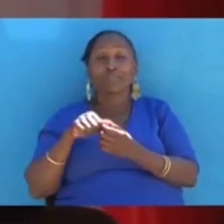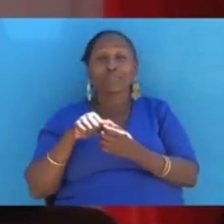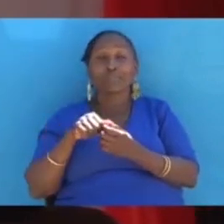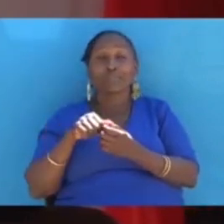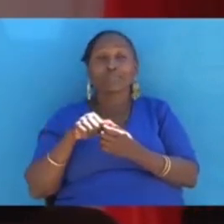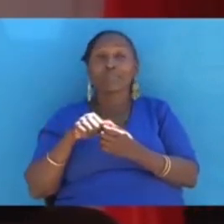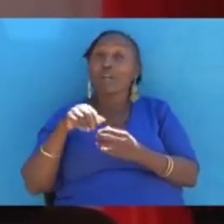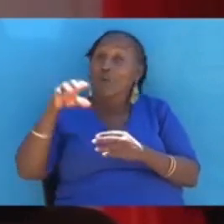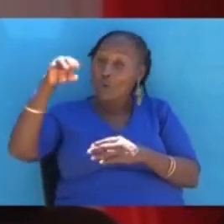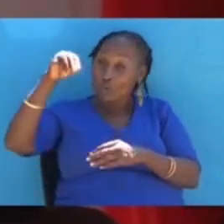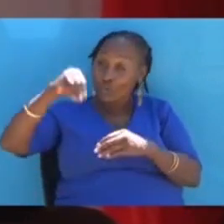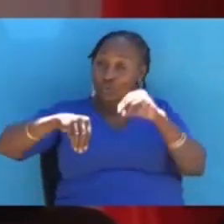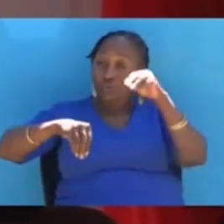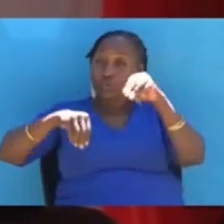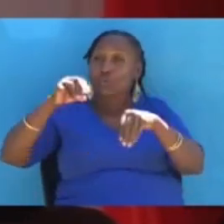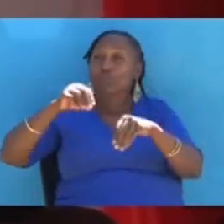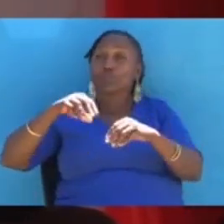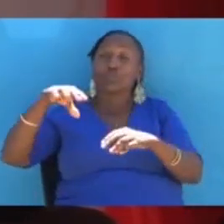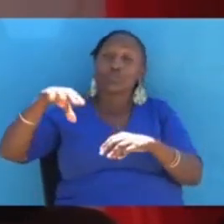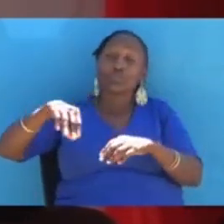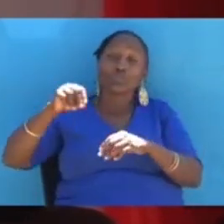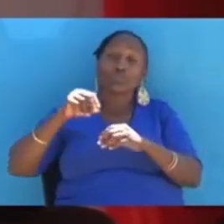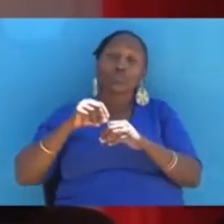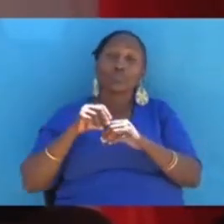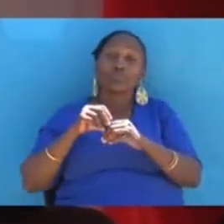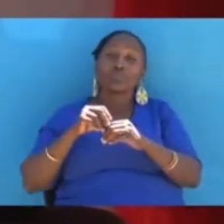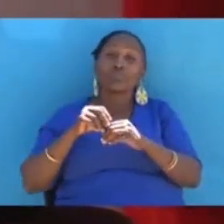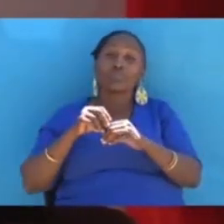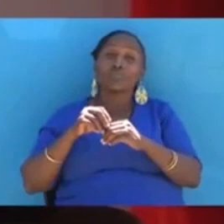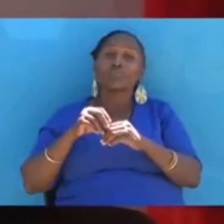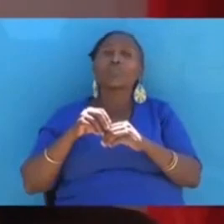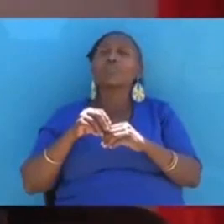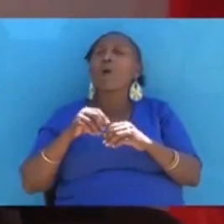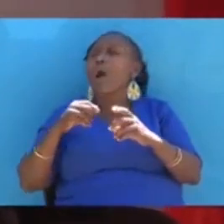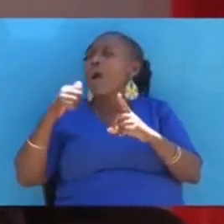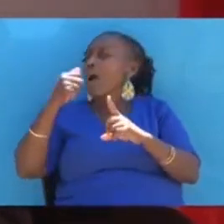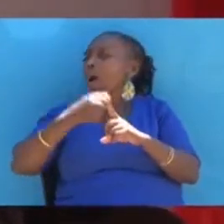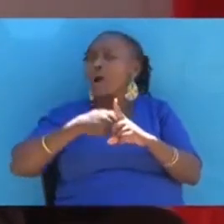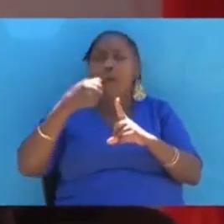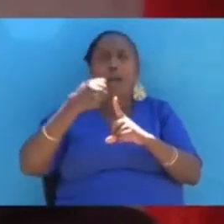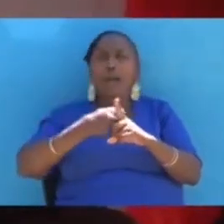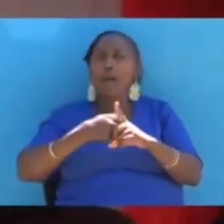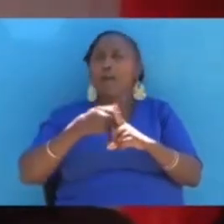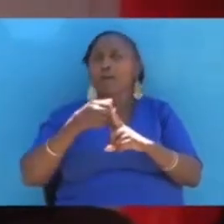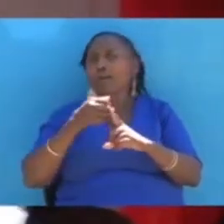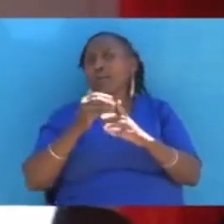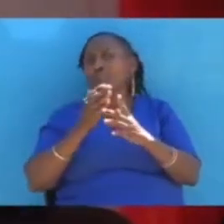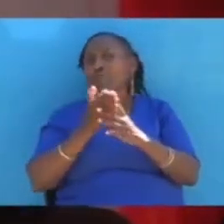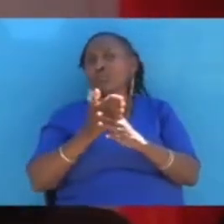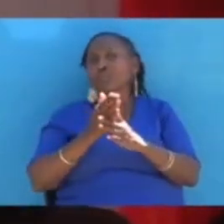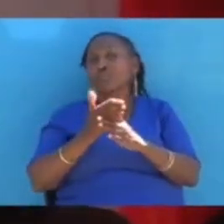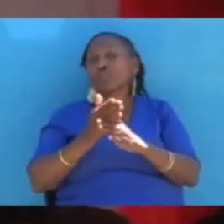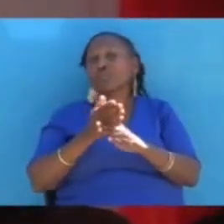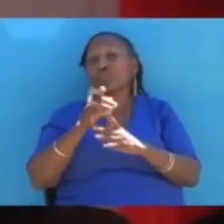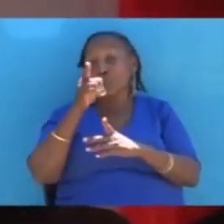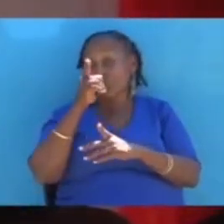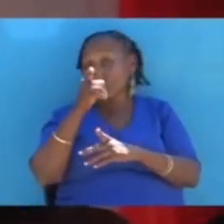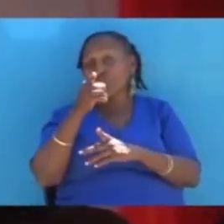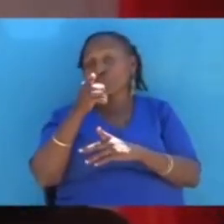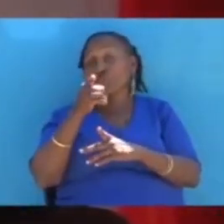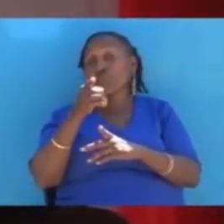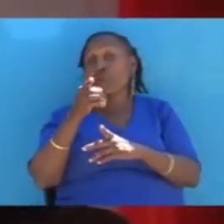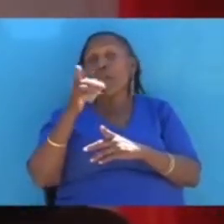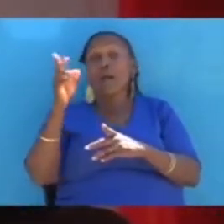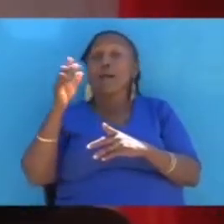Eh? Uchaguzi uliopita, Your Excellency, ilikuwa ni mashindano kati ya wewe na yule mzee wa maandamano.